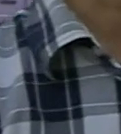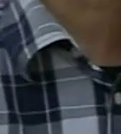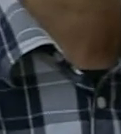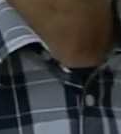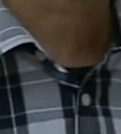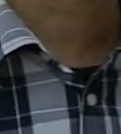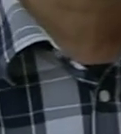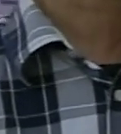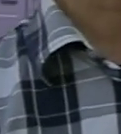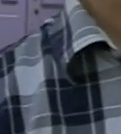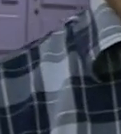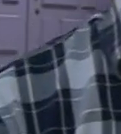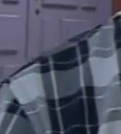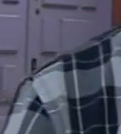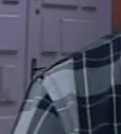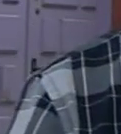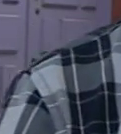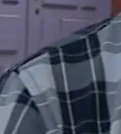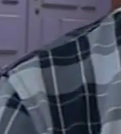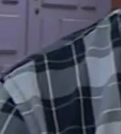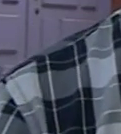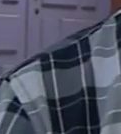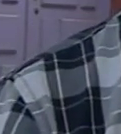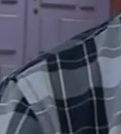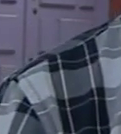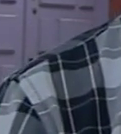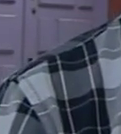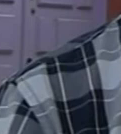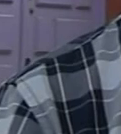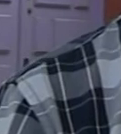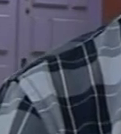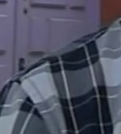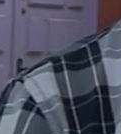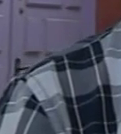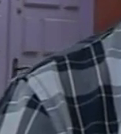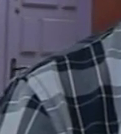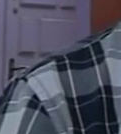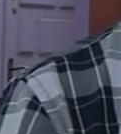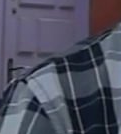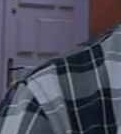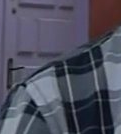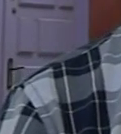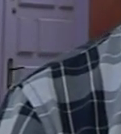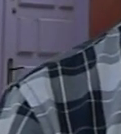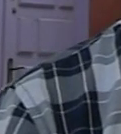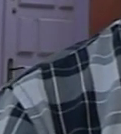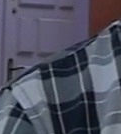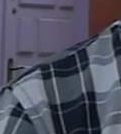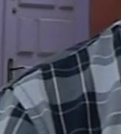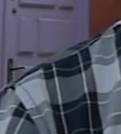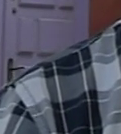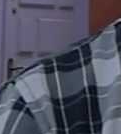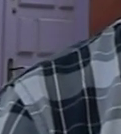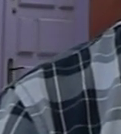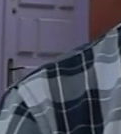ممر كانت تسطو فيه امرأة على المارة وتجردهم من ممتلكاتهم. وحدث هذا في زمن بعيد، حتى يعني